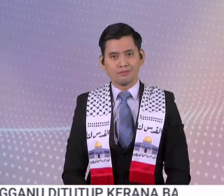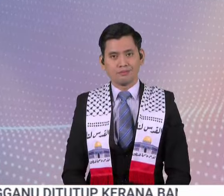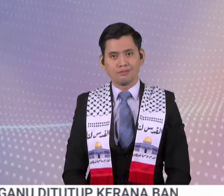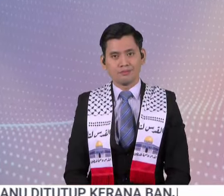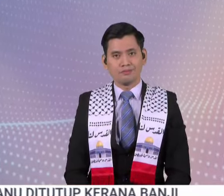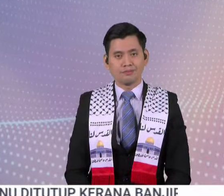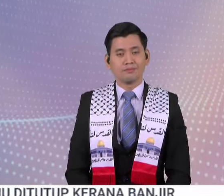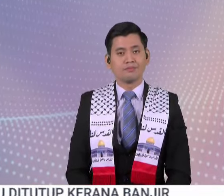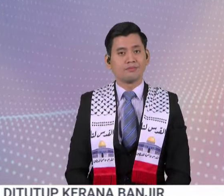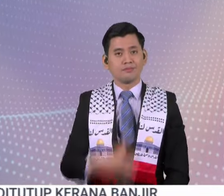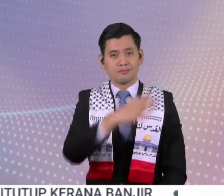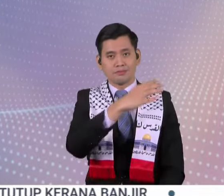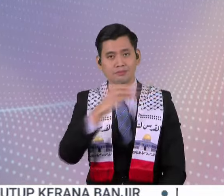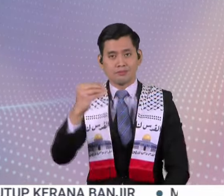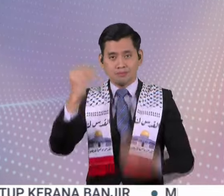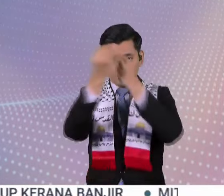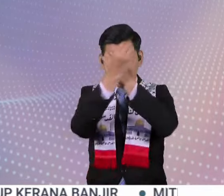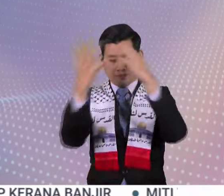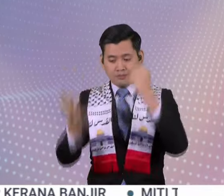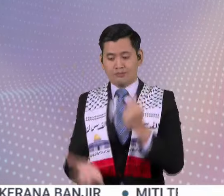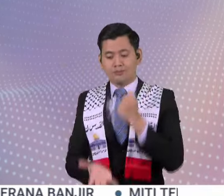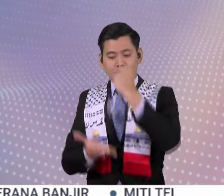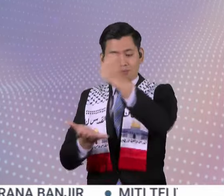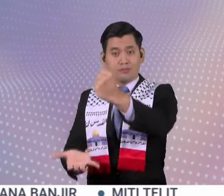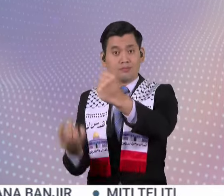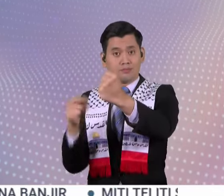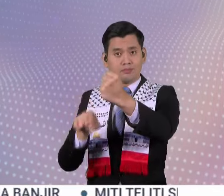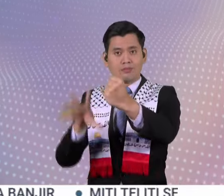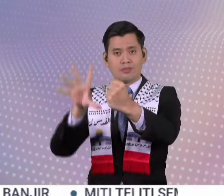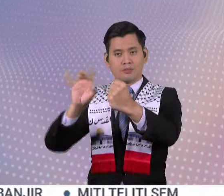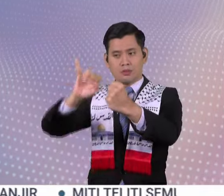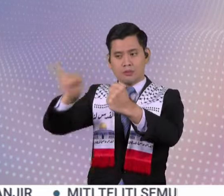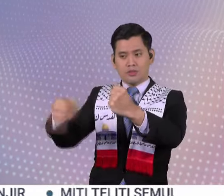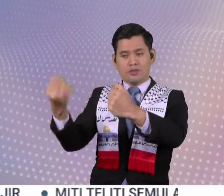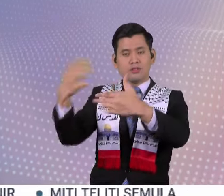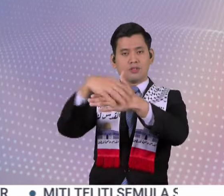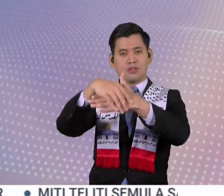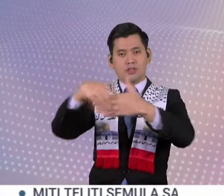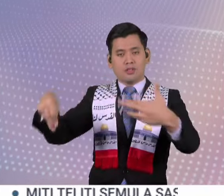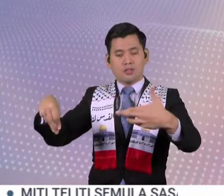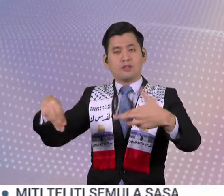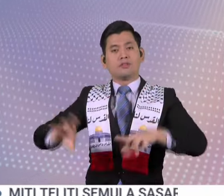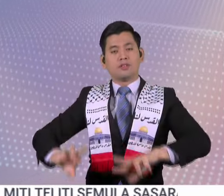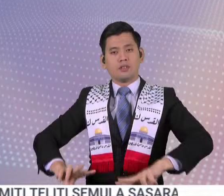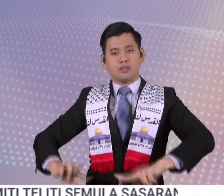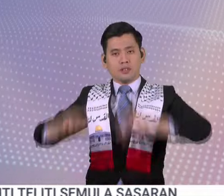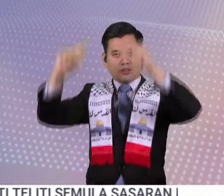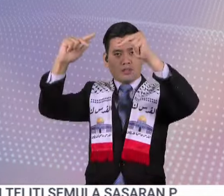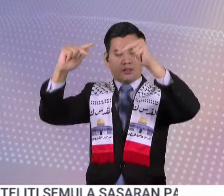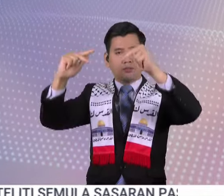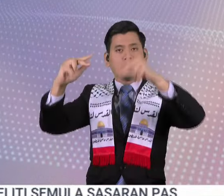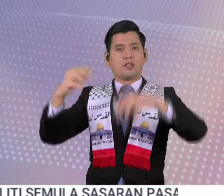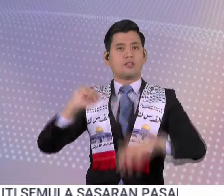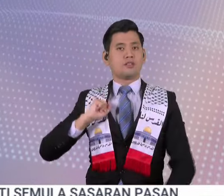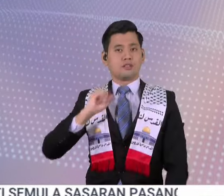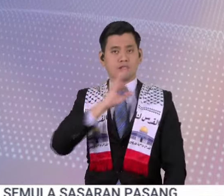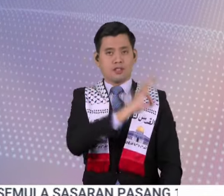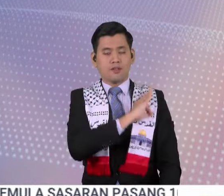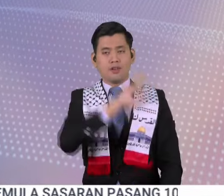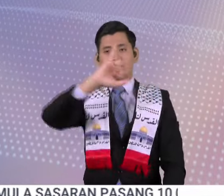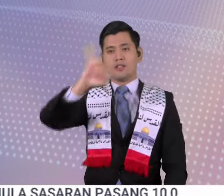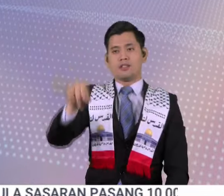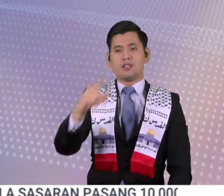Ya, sementara itu, pengumuman peruntukan RM50 juta untuk penambahbaikan perumahan kaki tangan JKDM